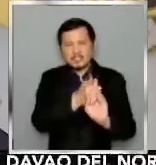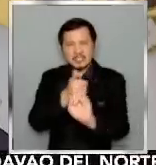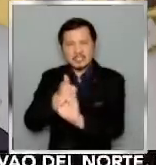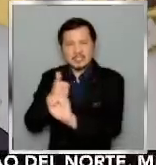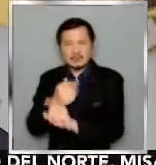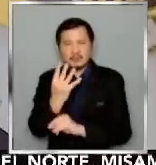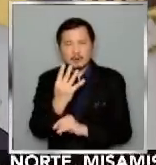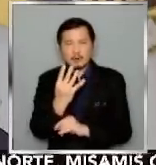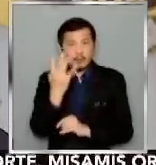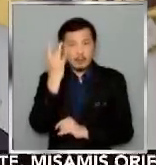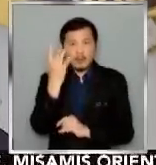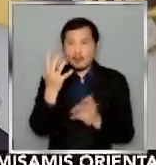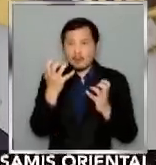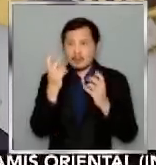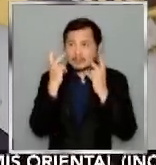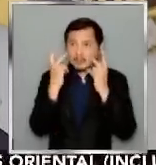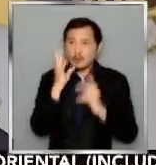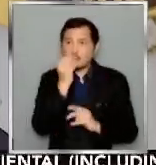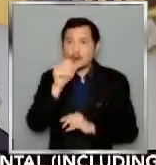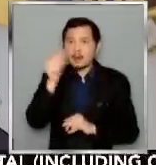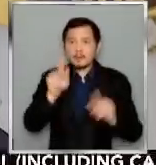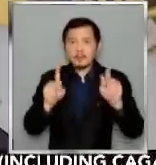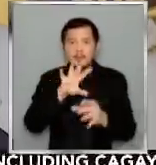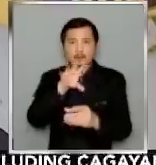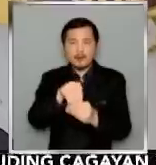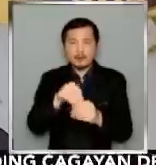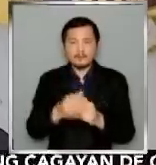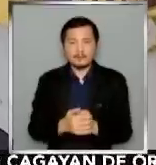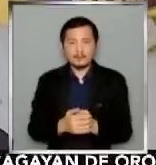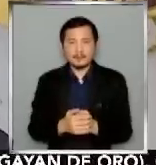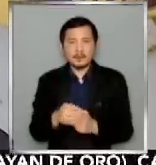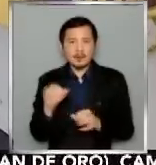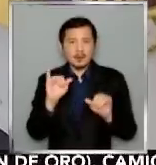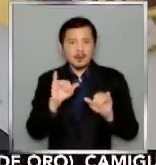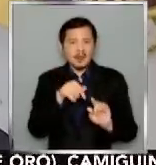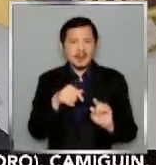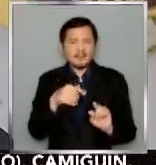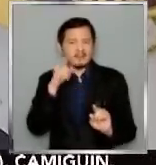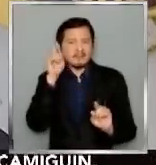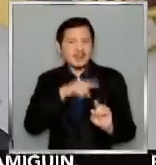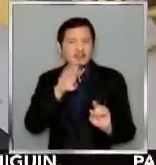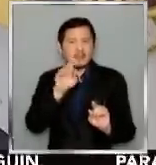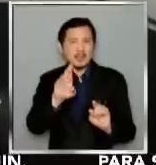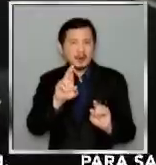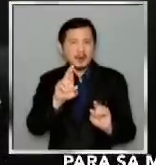kasabwat at ibang warehouse na mayroong ganitong peking BIR stamps na ikinalulugi ng ating